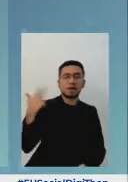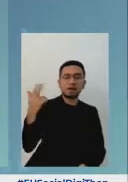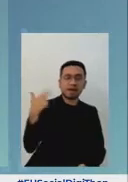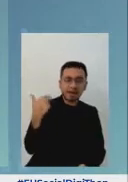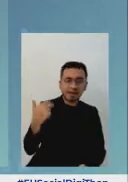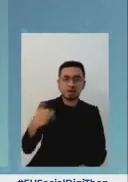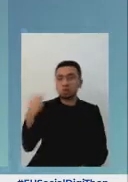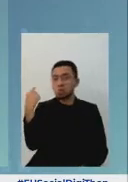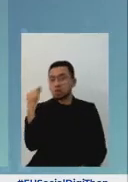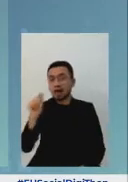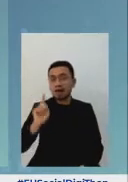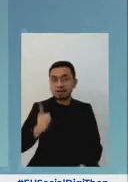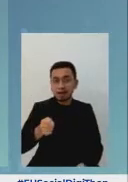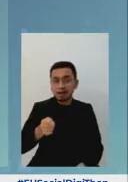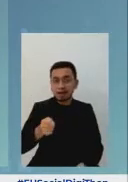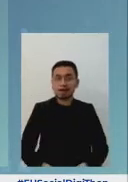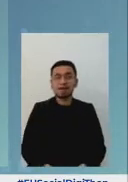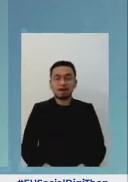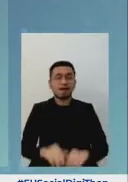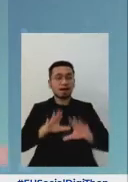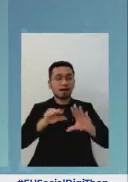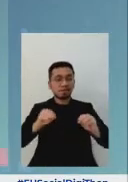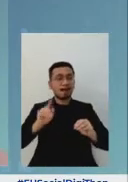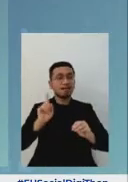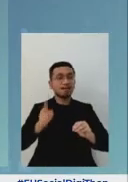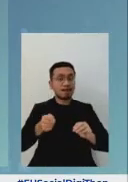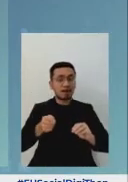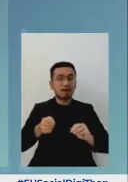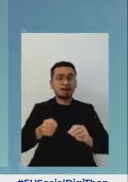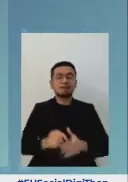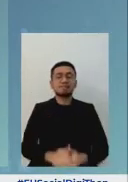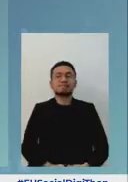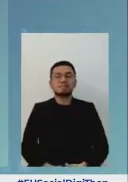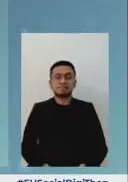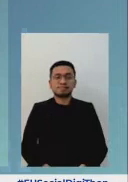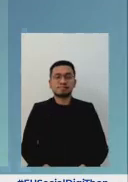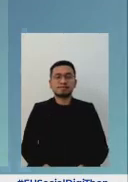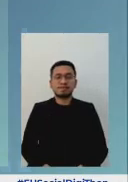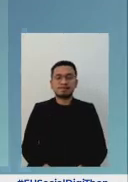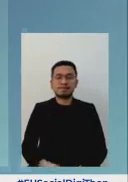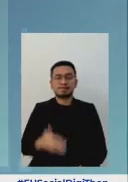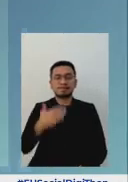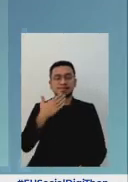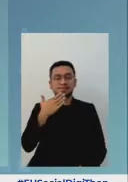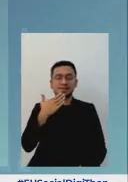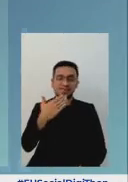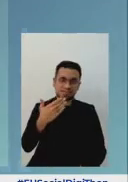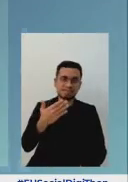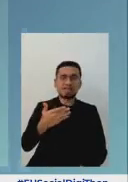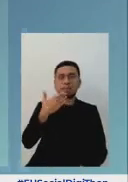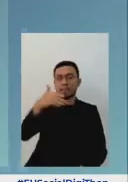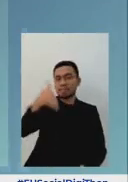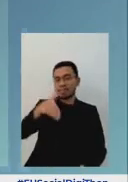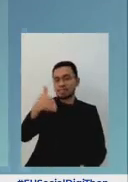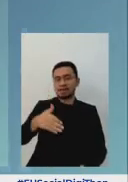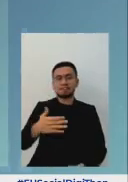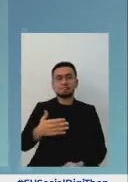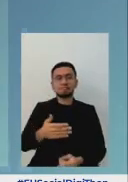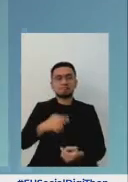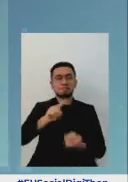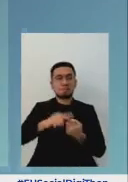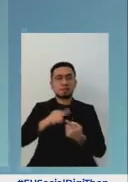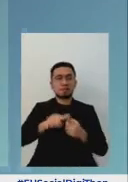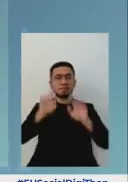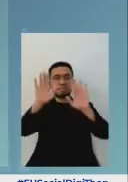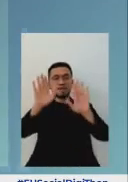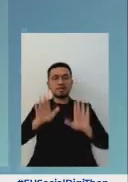kuliah, ada juga. Yang kerja juga. Dan selamat datang juga untuk teman-teman media yang hari ini hadir. Wow,